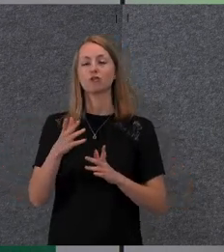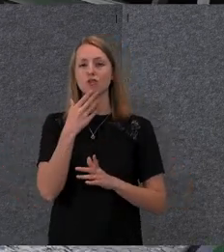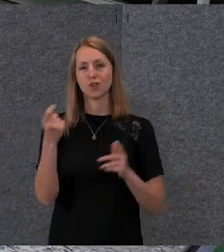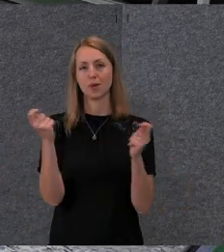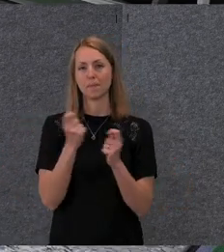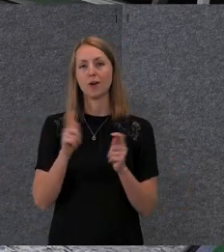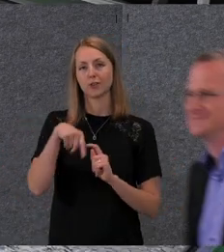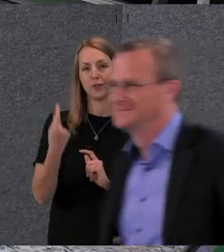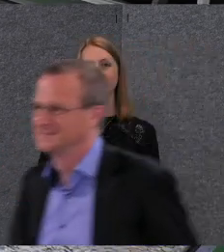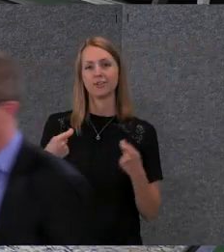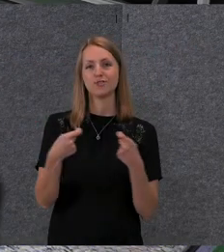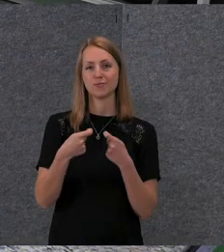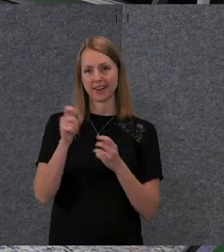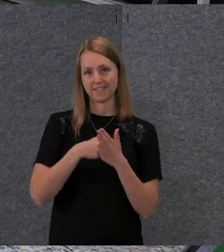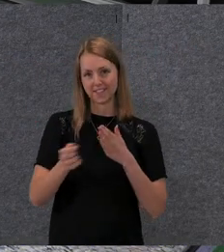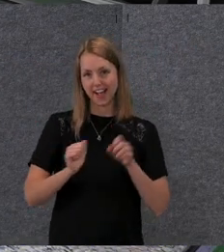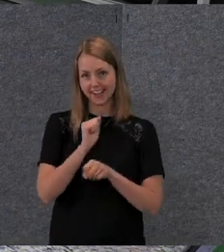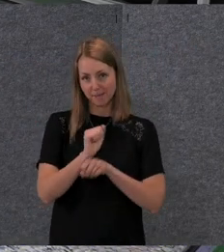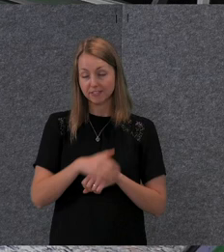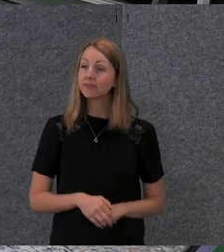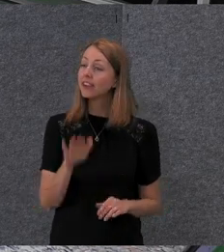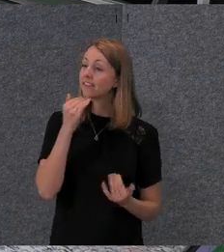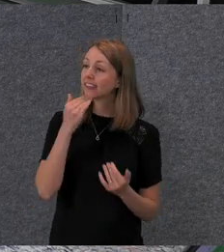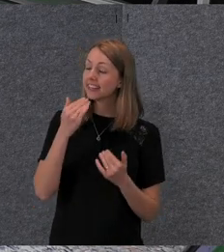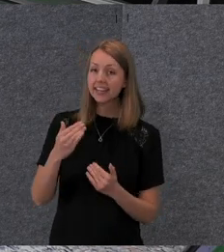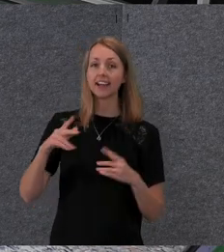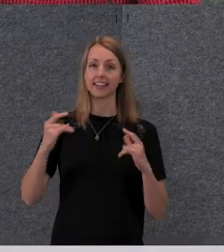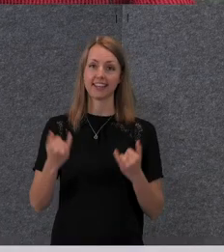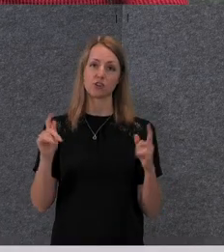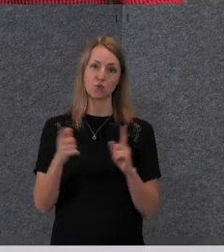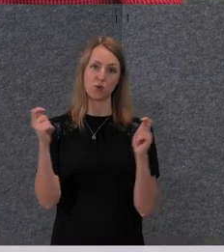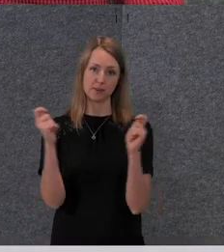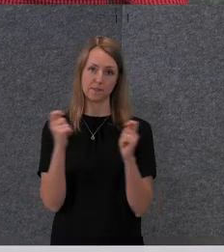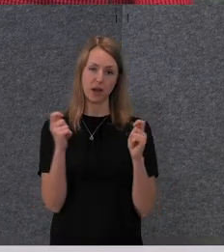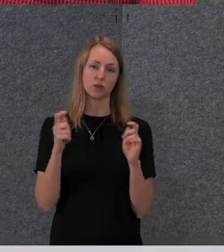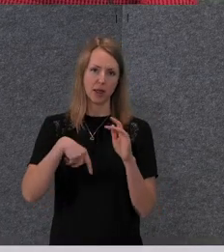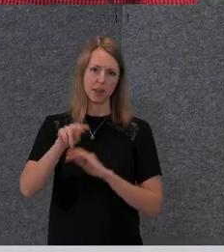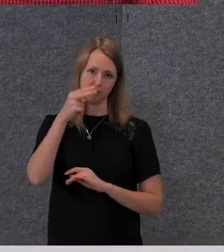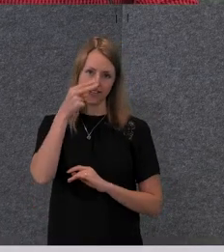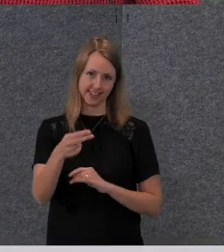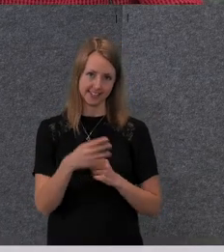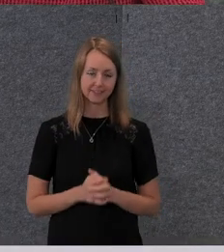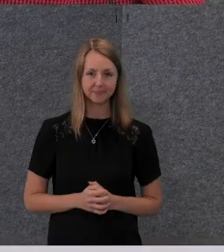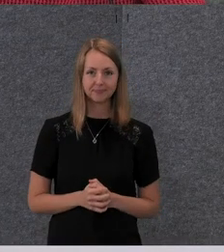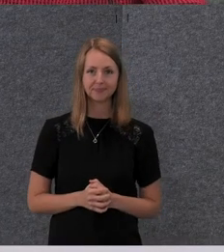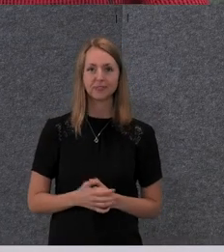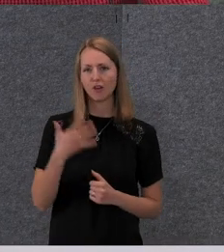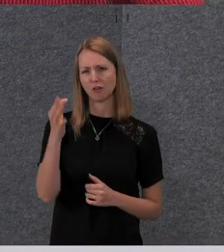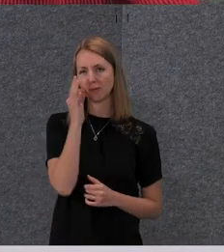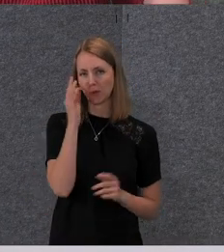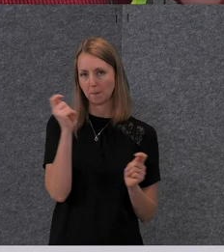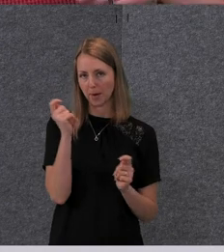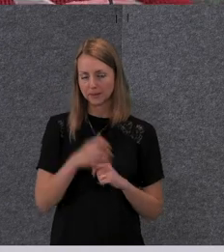anschließend. Vielen Dank und wir verabschieden uns kurz in die Pause und sehen uns dann gleich frisch gestärkt wieder.